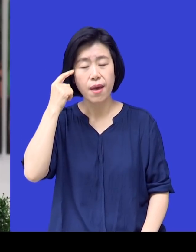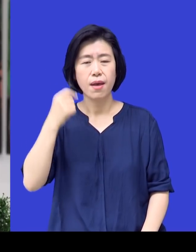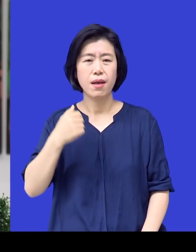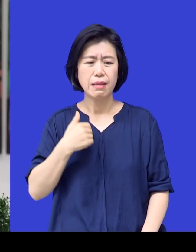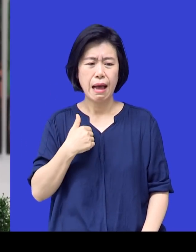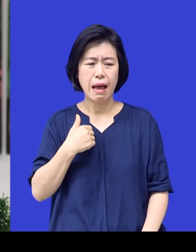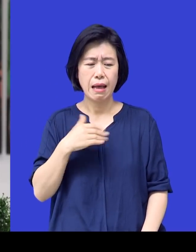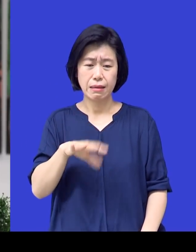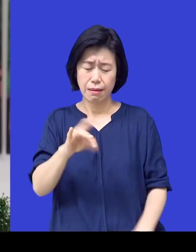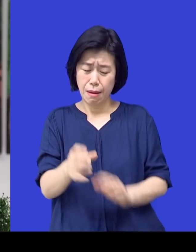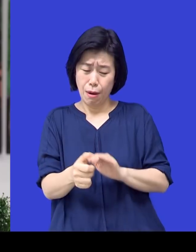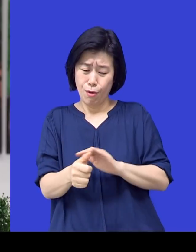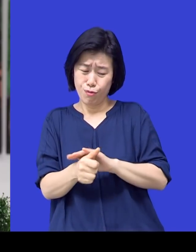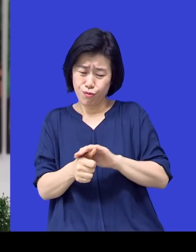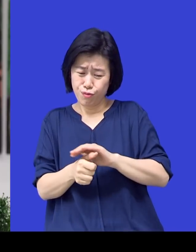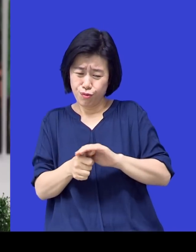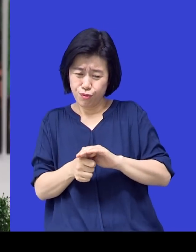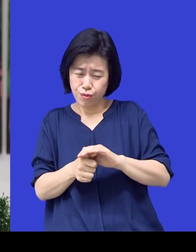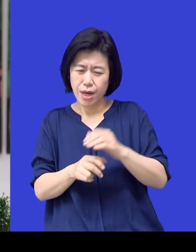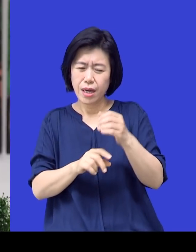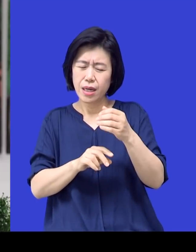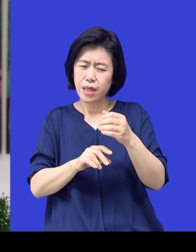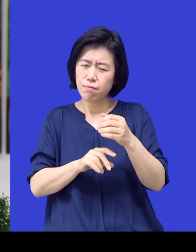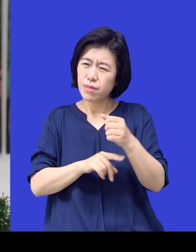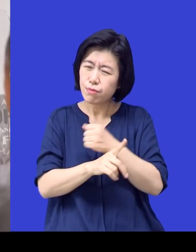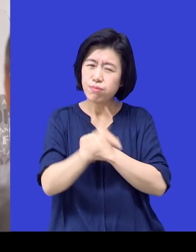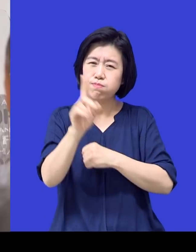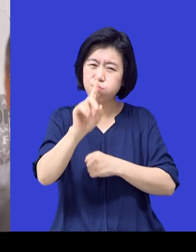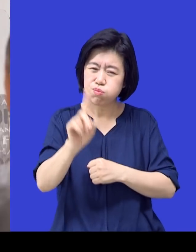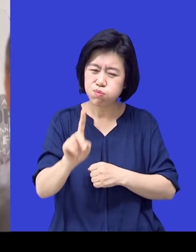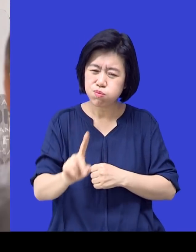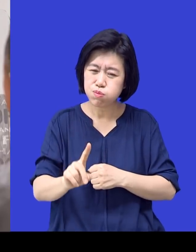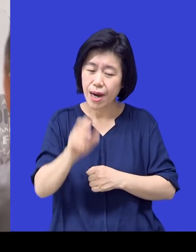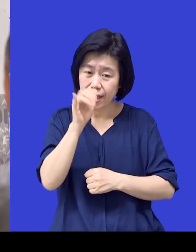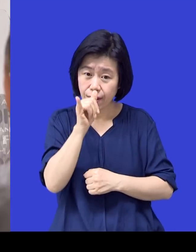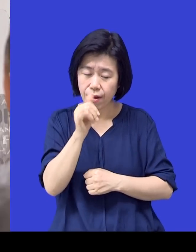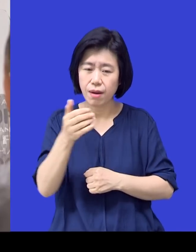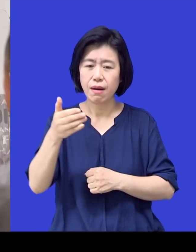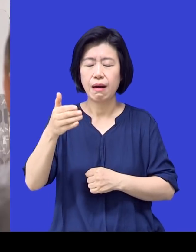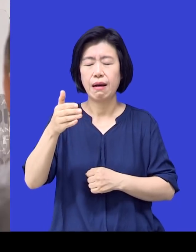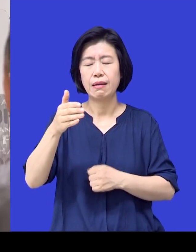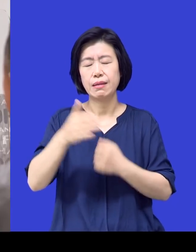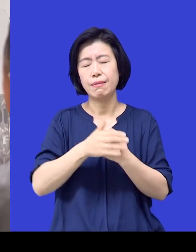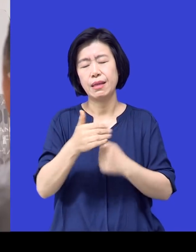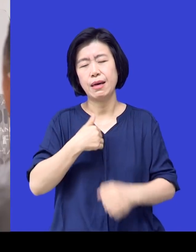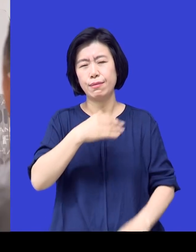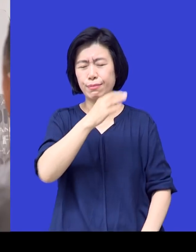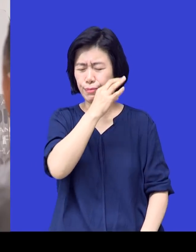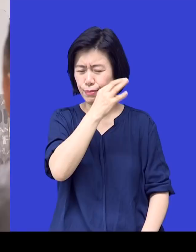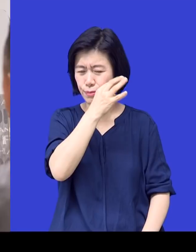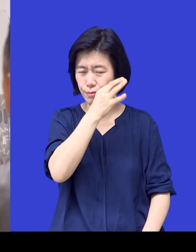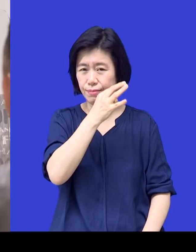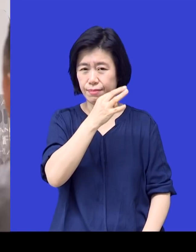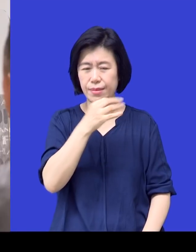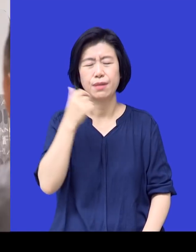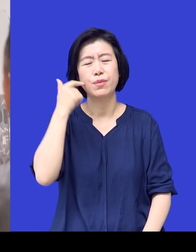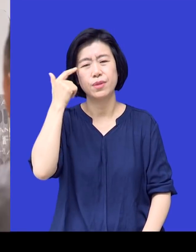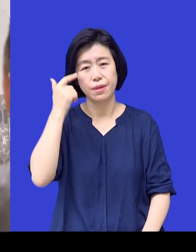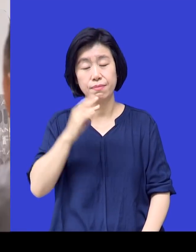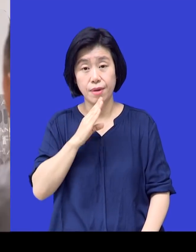같이 기도합시다. 같이 기도해서 하나님이 살리고 죽게 하는 것은 하나님이 정하셨다고